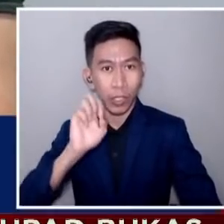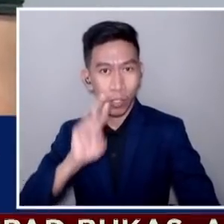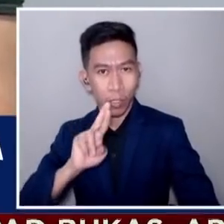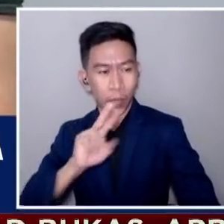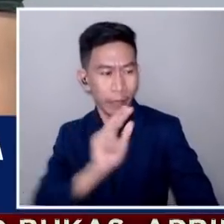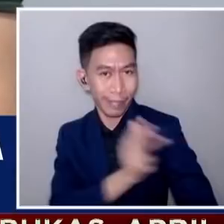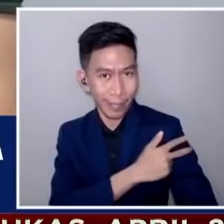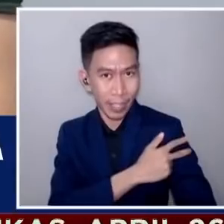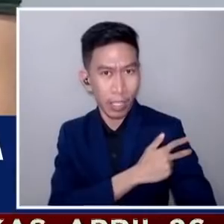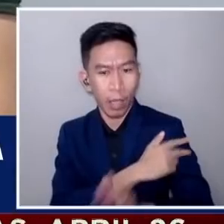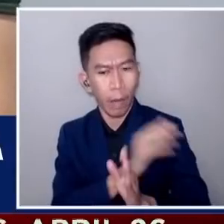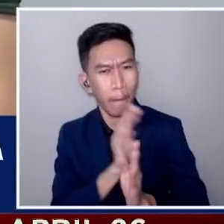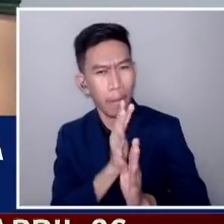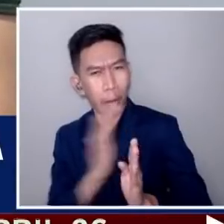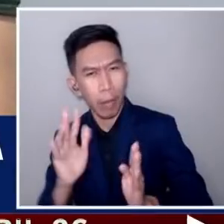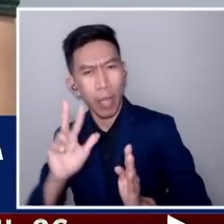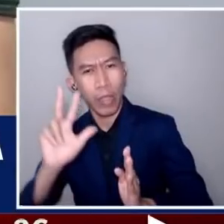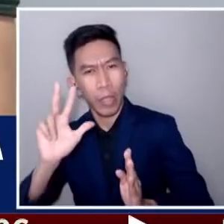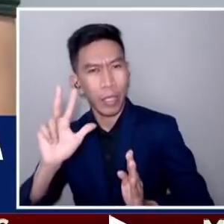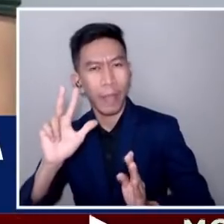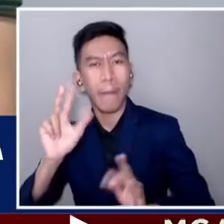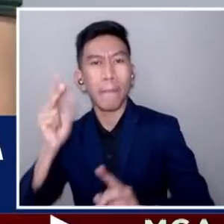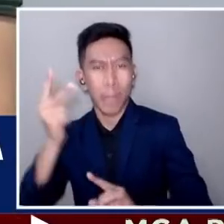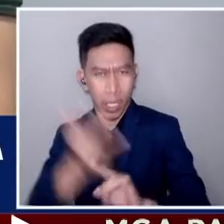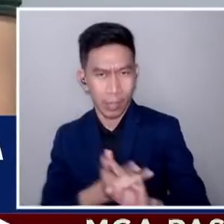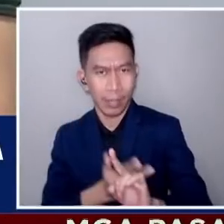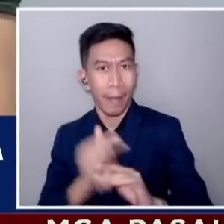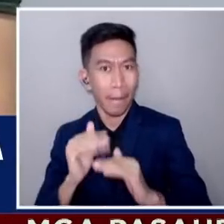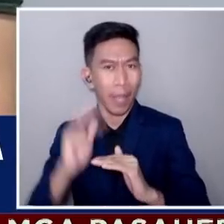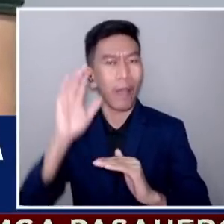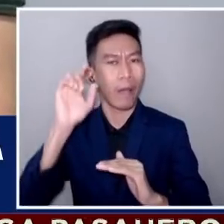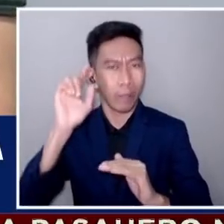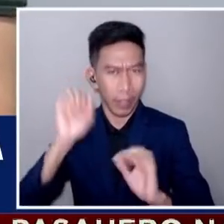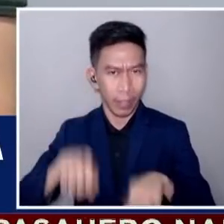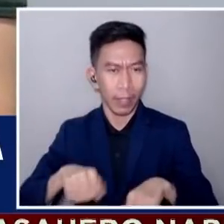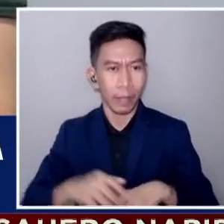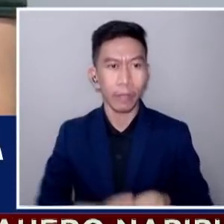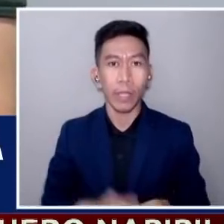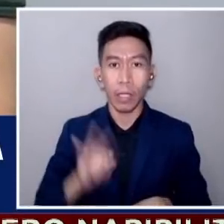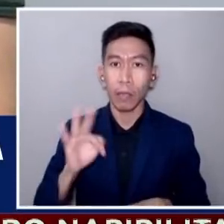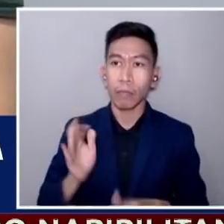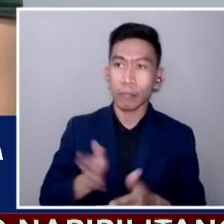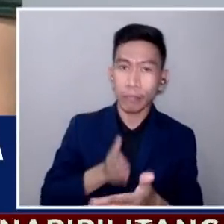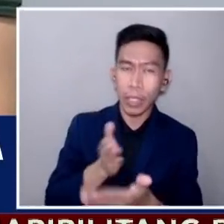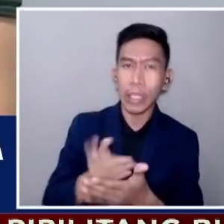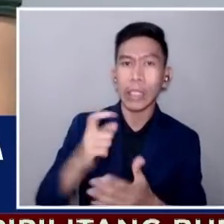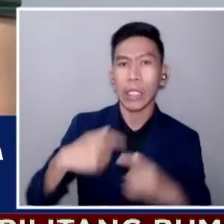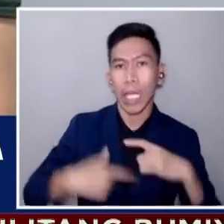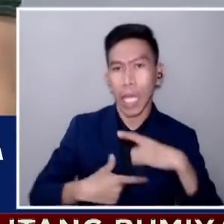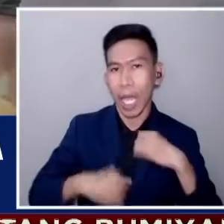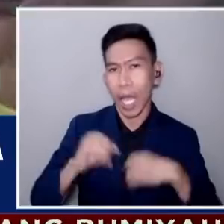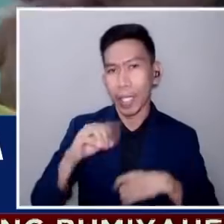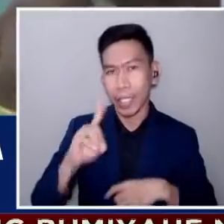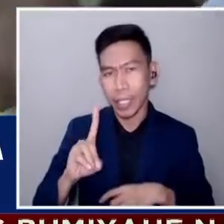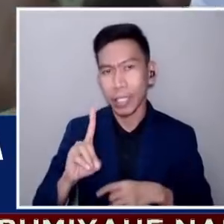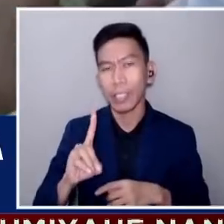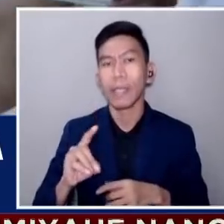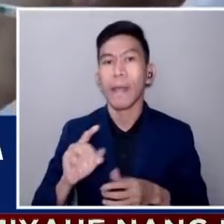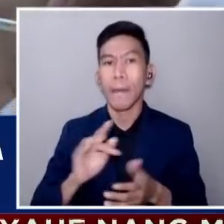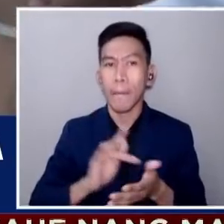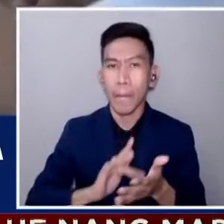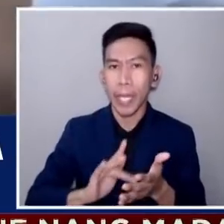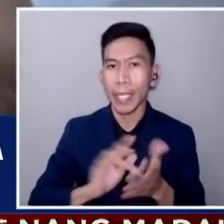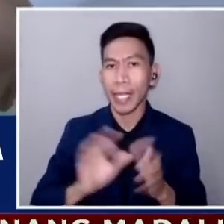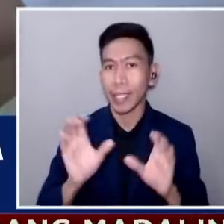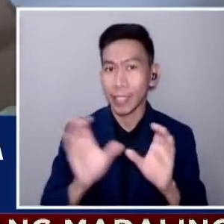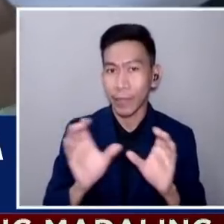na individual. Sa mga magpapabakuna, dalhin ang valid ID, medical certificate at vaccination card. Timing